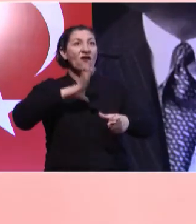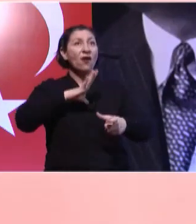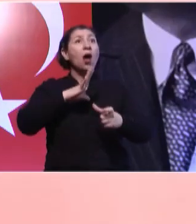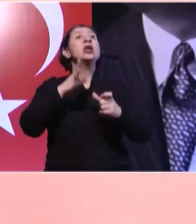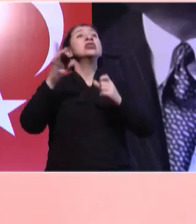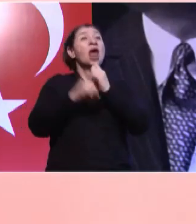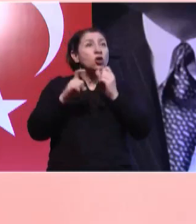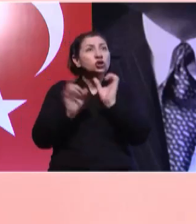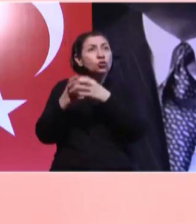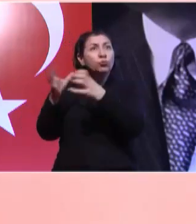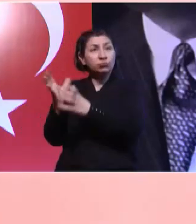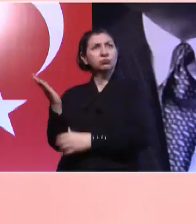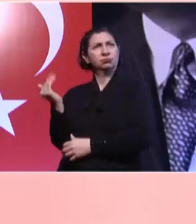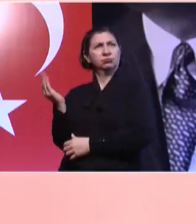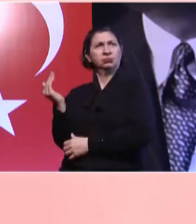olasılıkla gelecek.